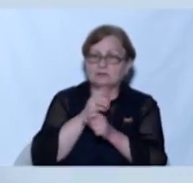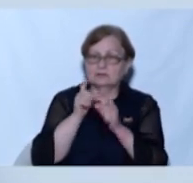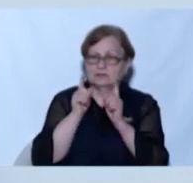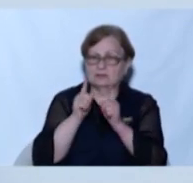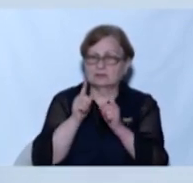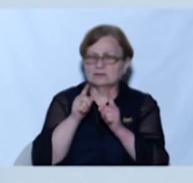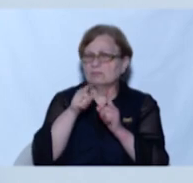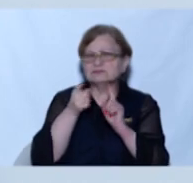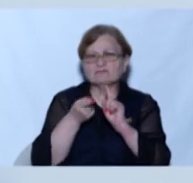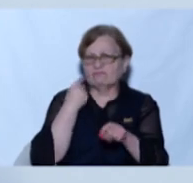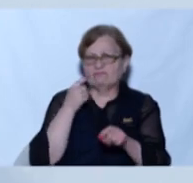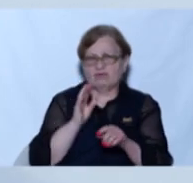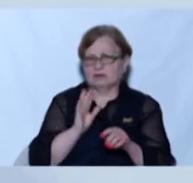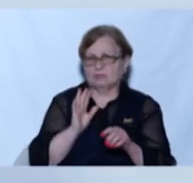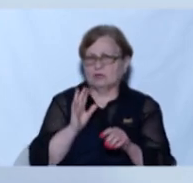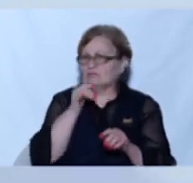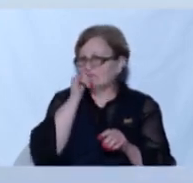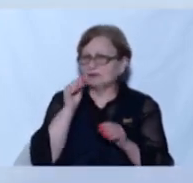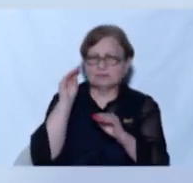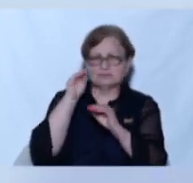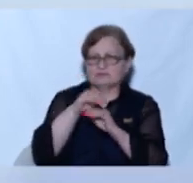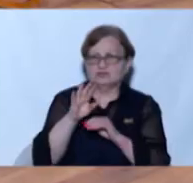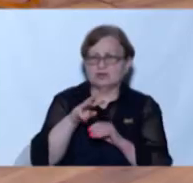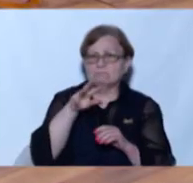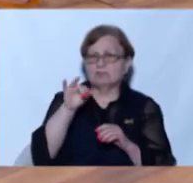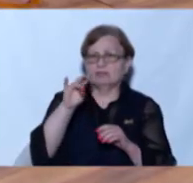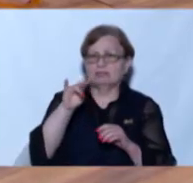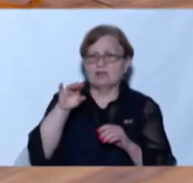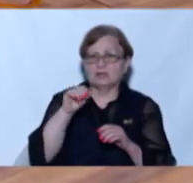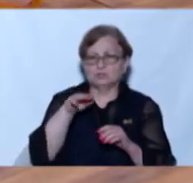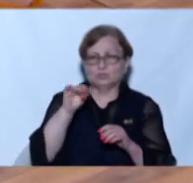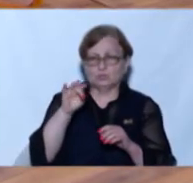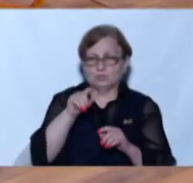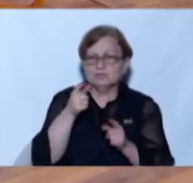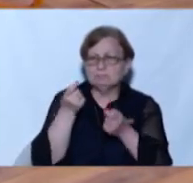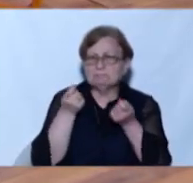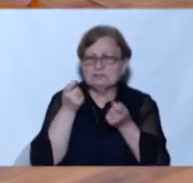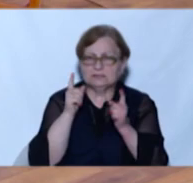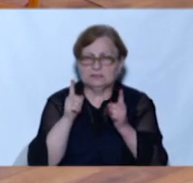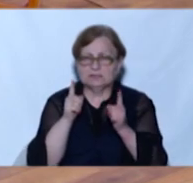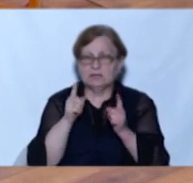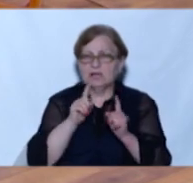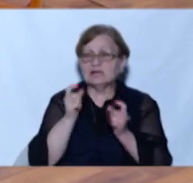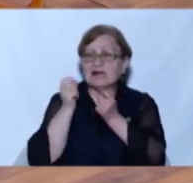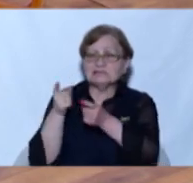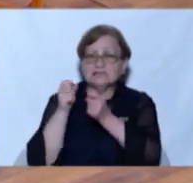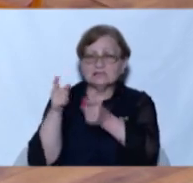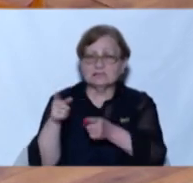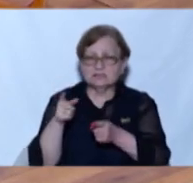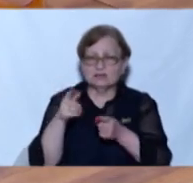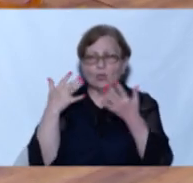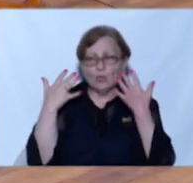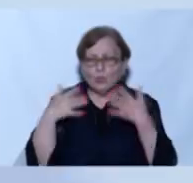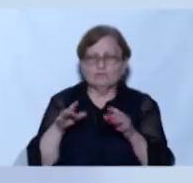ვერაფერს მოაკლებ და ვერც ვერაფერს ჩაამატებ მასში. იმიტომ რომ გადასაყრელი ბჭკალებში, რა თქმა უნდა, წერალს